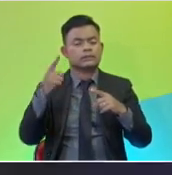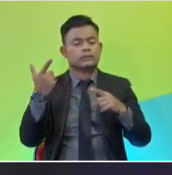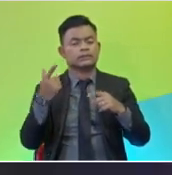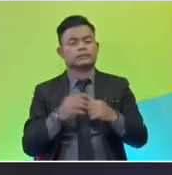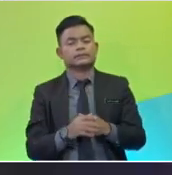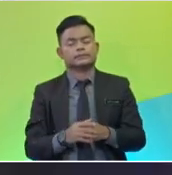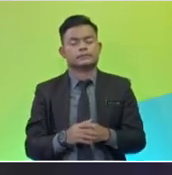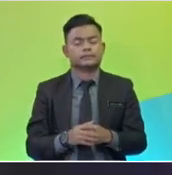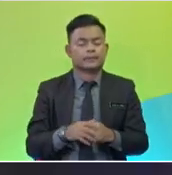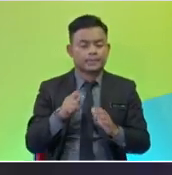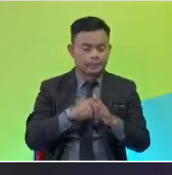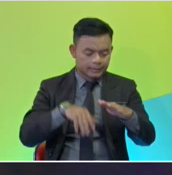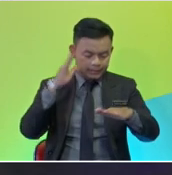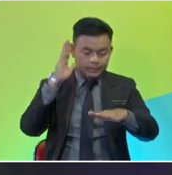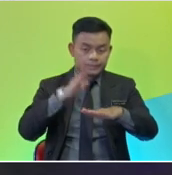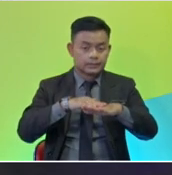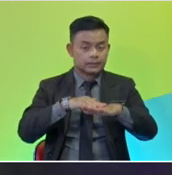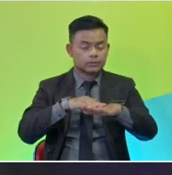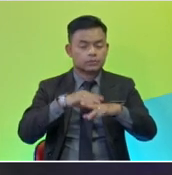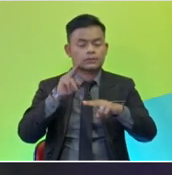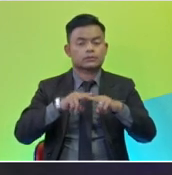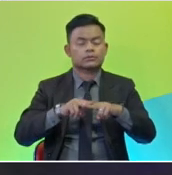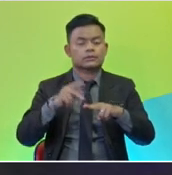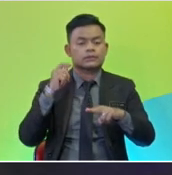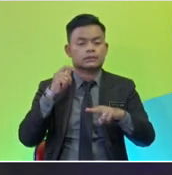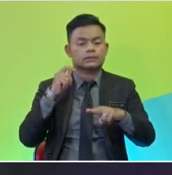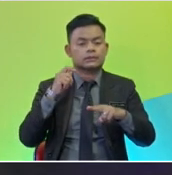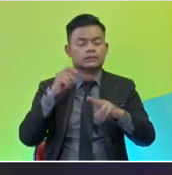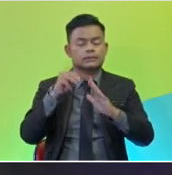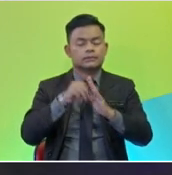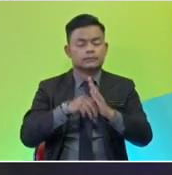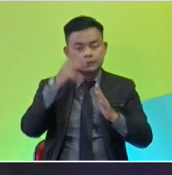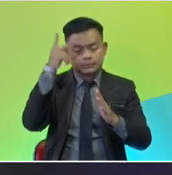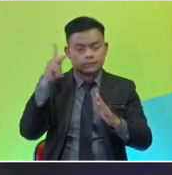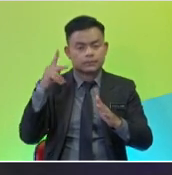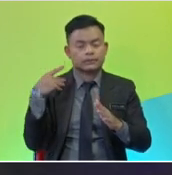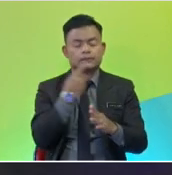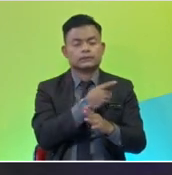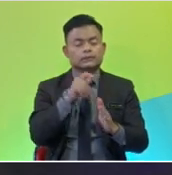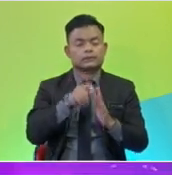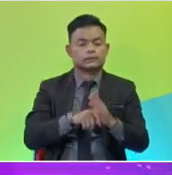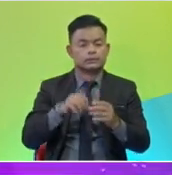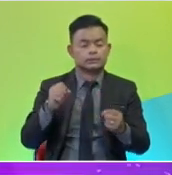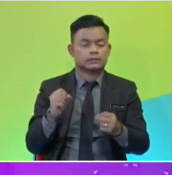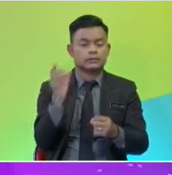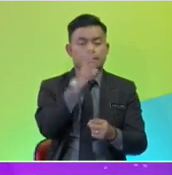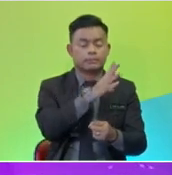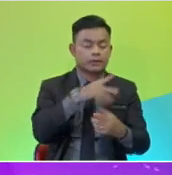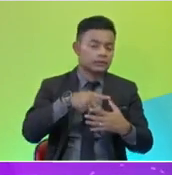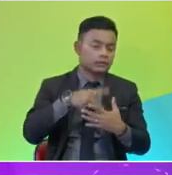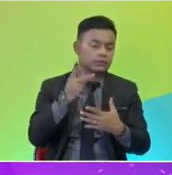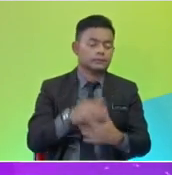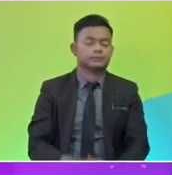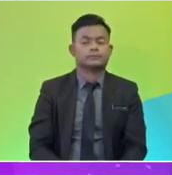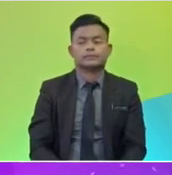adik ke tersentuh kerusi tadi dan menyebabkan kita tercampak keluar tapi Cikgu mungkin saya nak tambah sedikitlah Cikgu